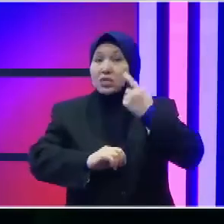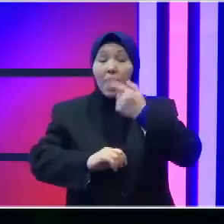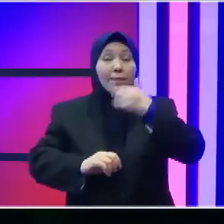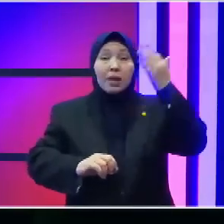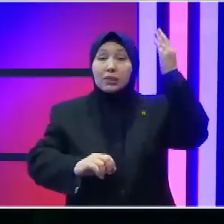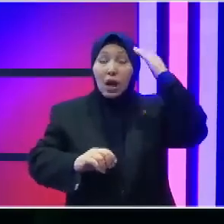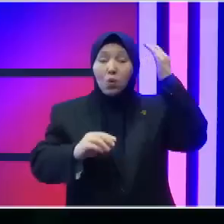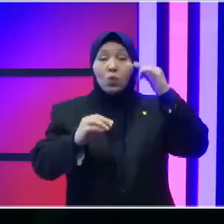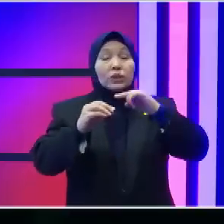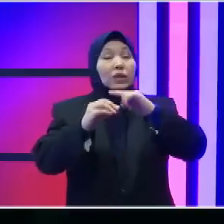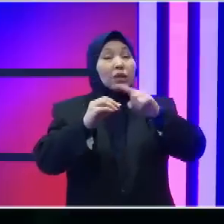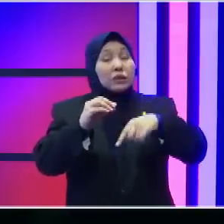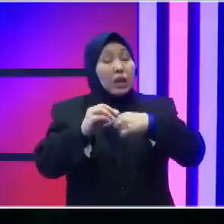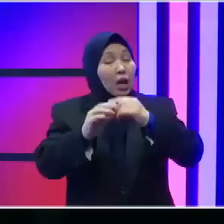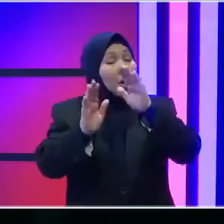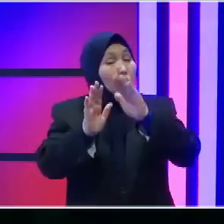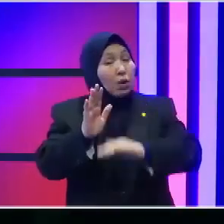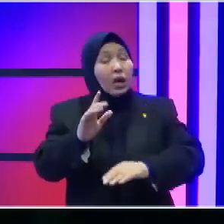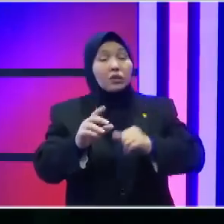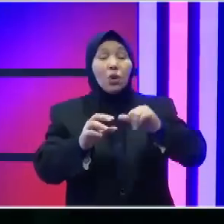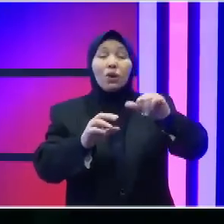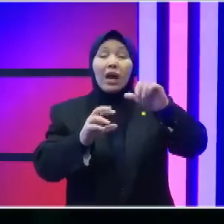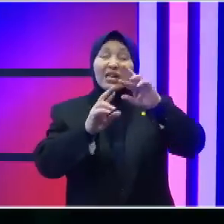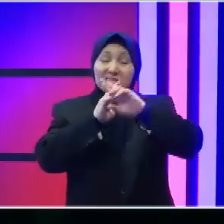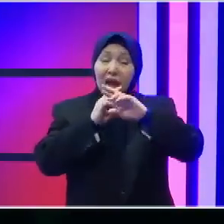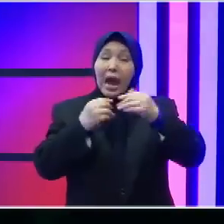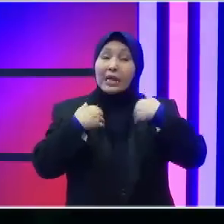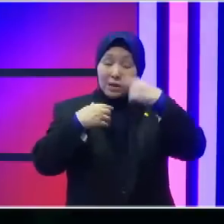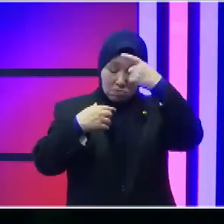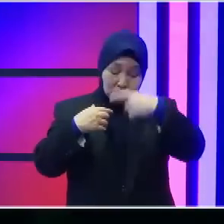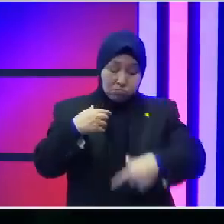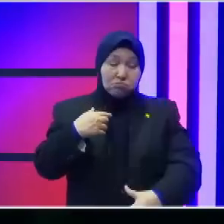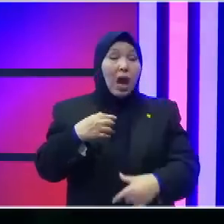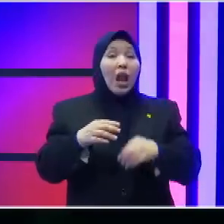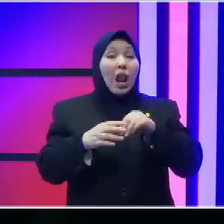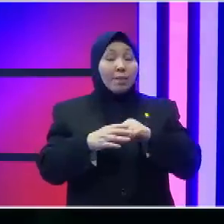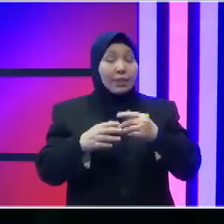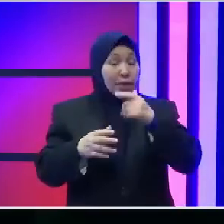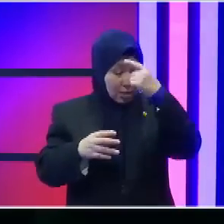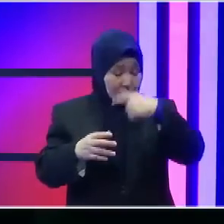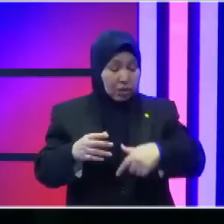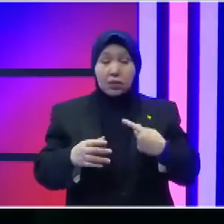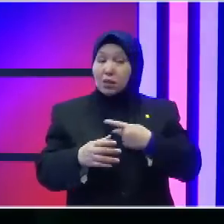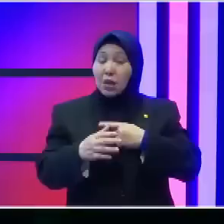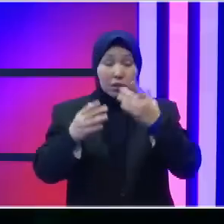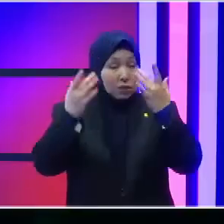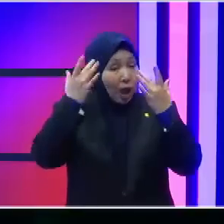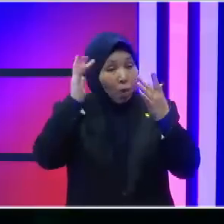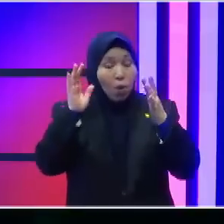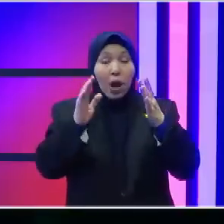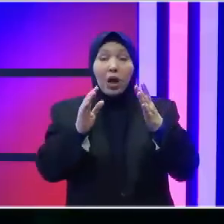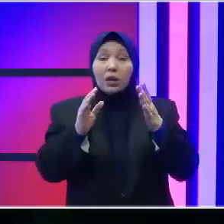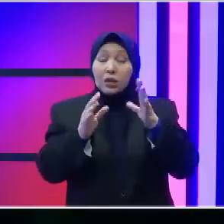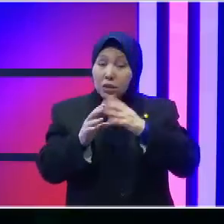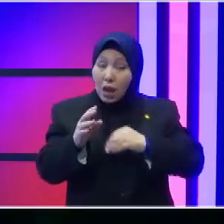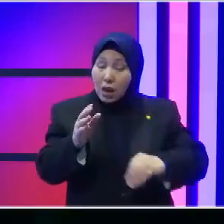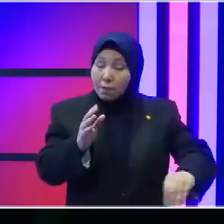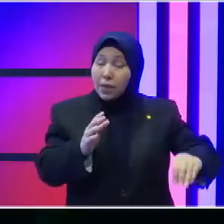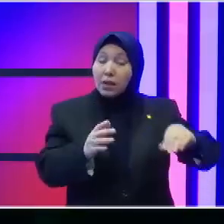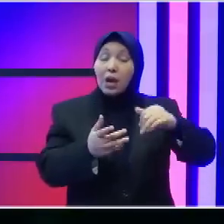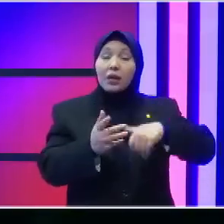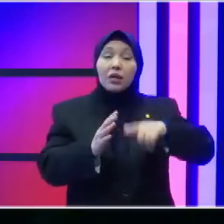tentang kekurangan ataupun rahsia yang ada pada diri kita. Tak ada siapa tahu. Wa akhfa. Malah lebih daripada itu